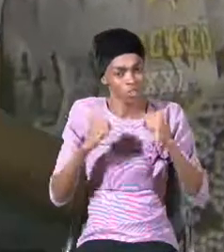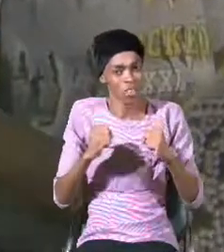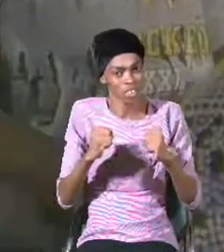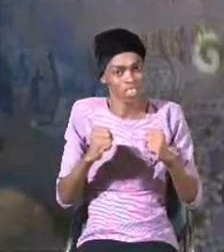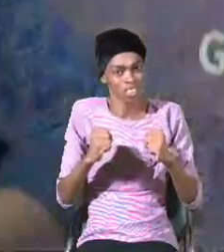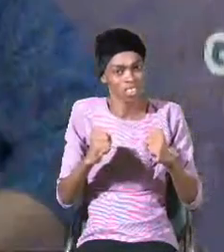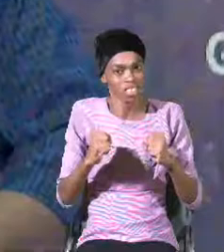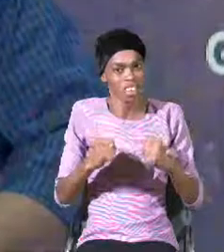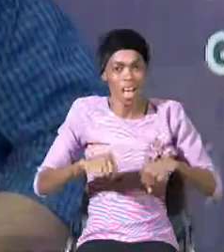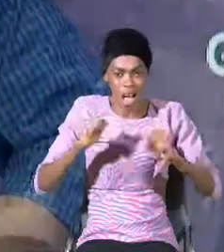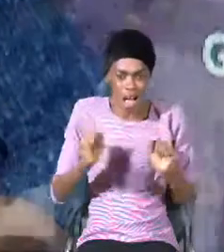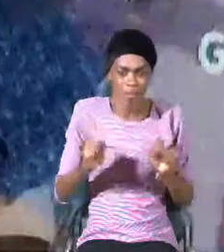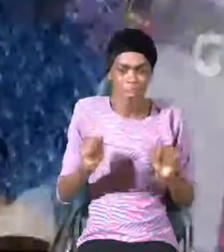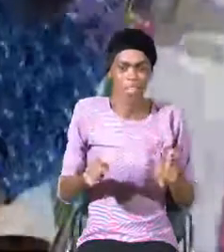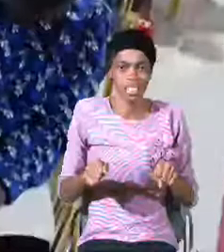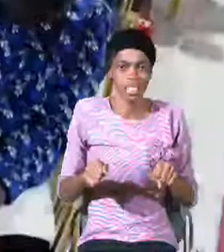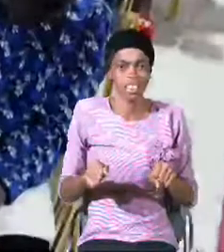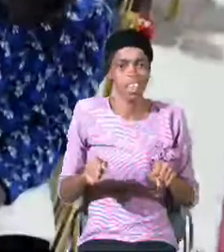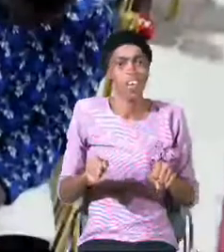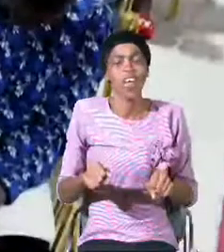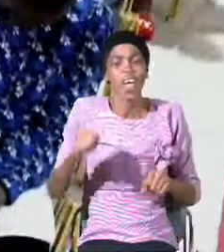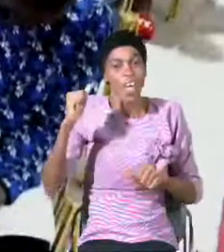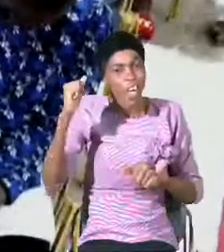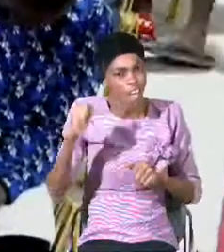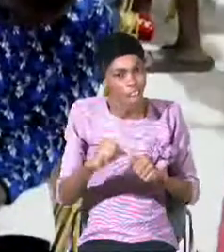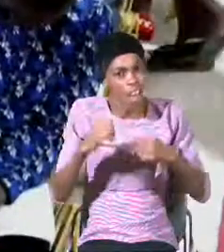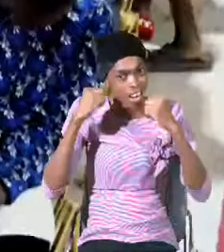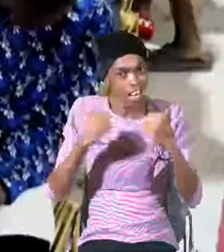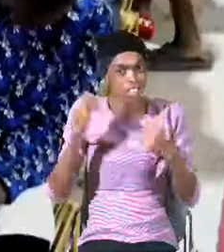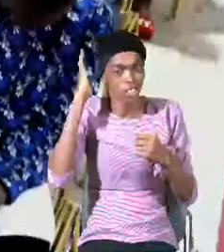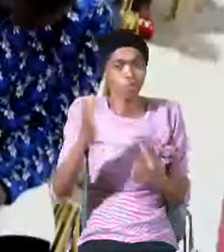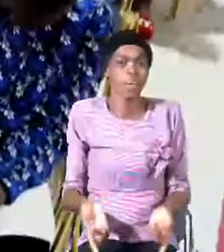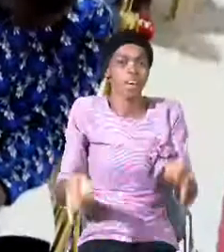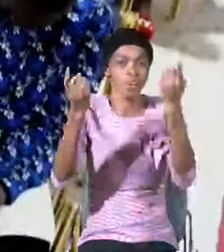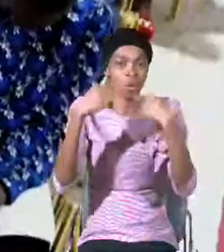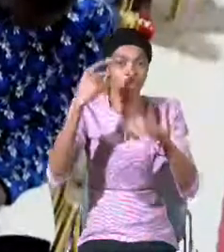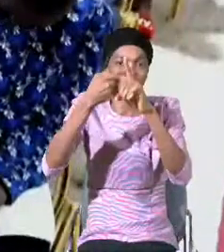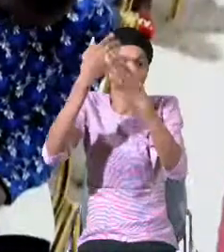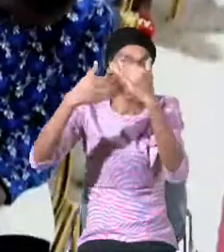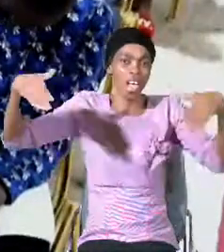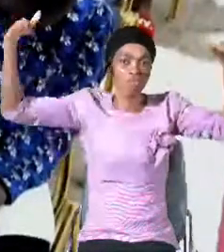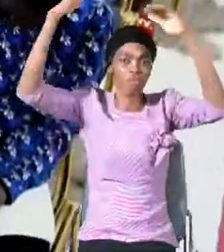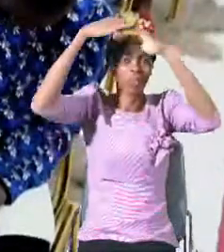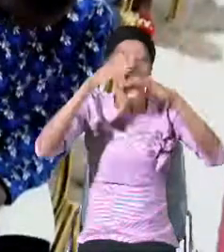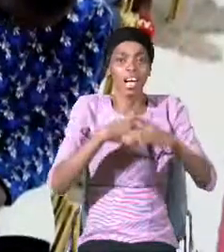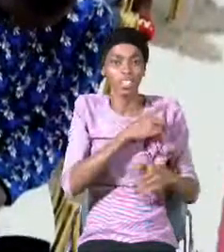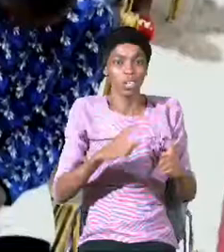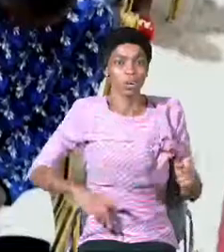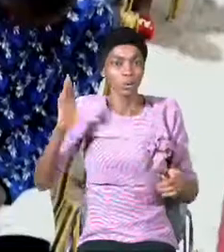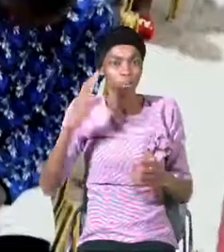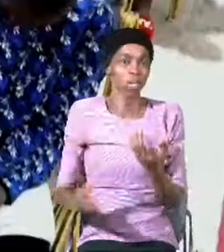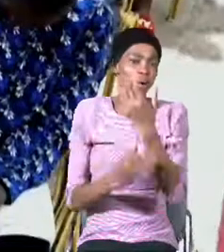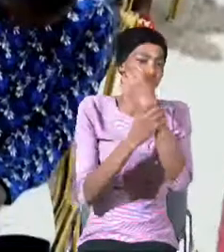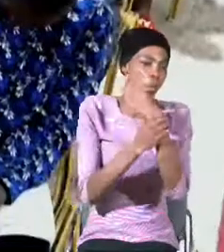force, la capacité, l'agilité, l'énergie viendront du ciel. Et le Seigneur